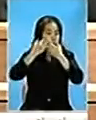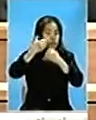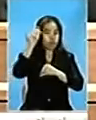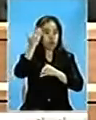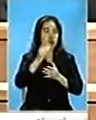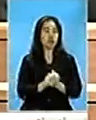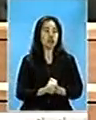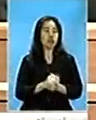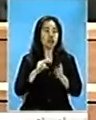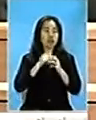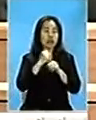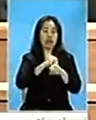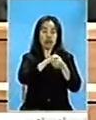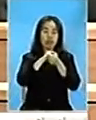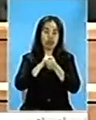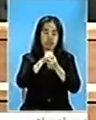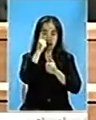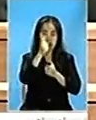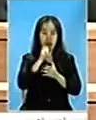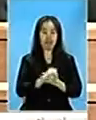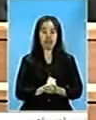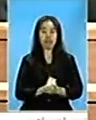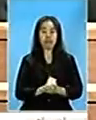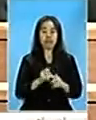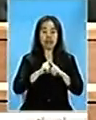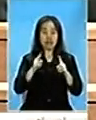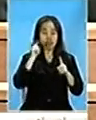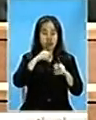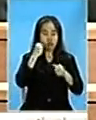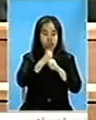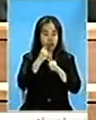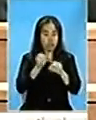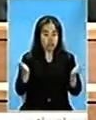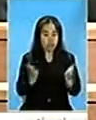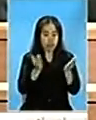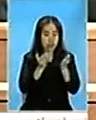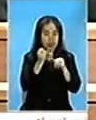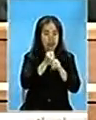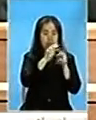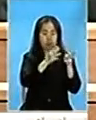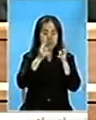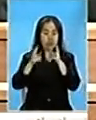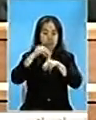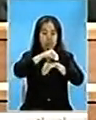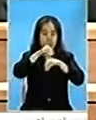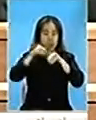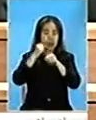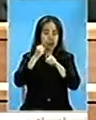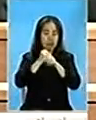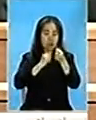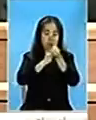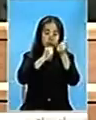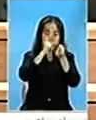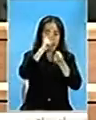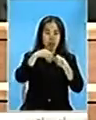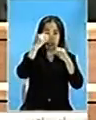น่วยแสวงหาความร่วมมือนี่ผมชื่นชมท่านมากแล้วครับแต่ท่านต้องสร้างพลังอย่างไรที่จะขับเคลื่อนให้รัฐมนตรีว่า